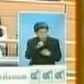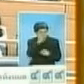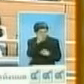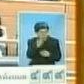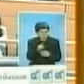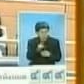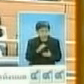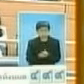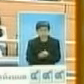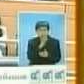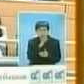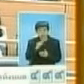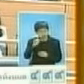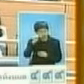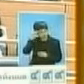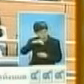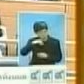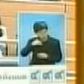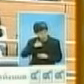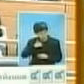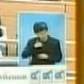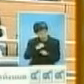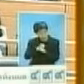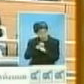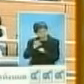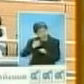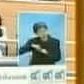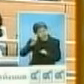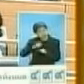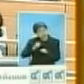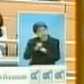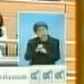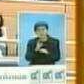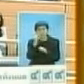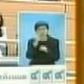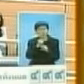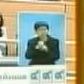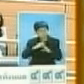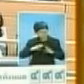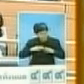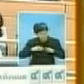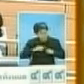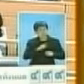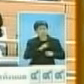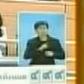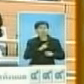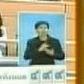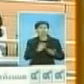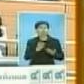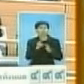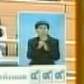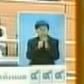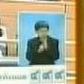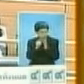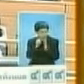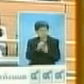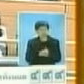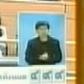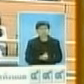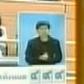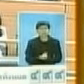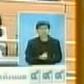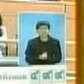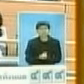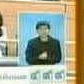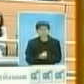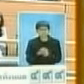ทำไงนี่คือนี่คือข้อที่แปลกเพราถ้าสมัยอย่างเอ๊แต่เมื่อวานช่อง 11ถ่ายทอดไม่ใช่เหรอฮะอั้นต้องถ่ายฮะพูถึงอะไรพวกรายการ